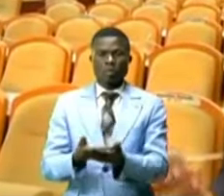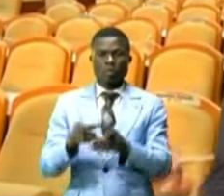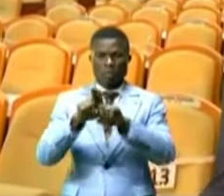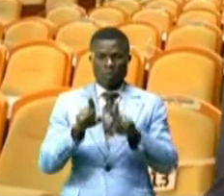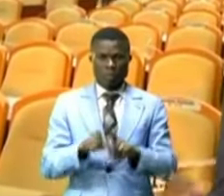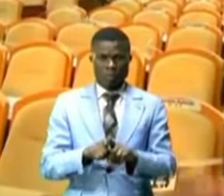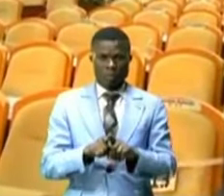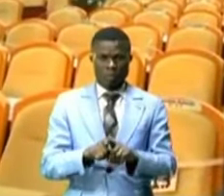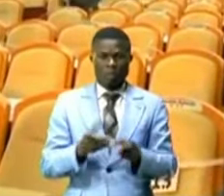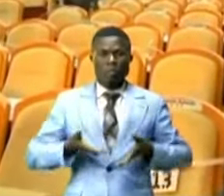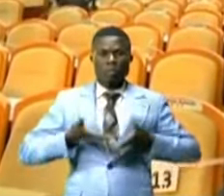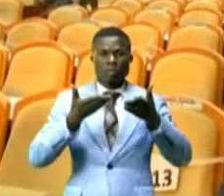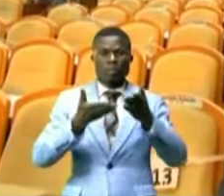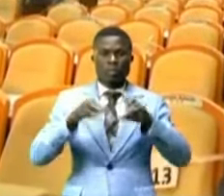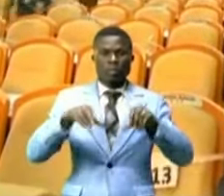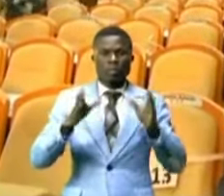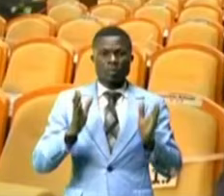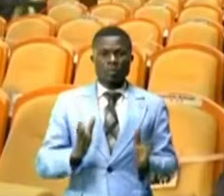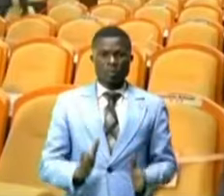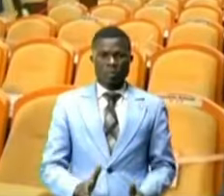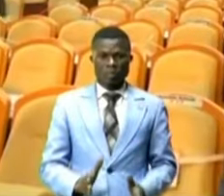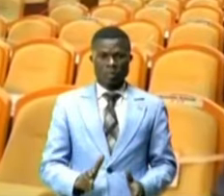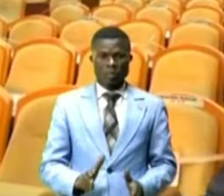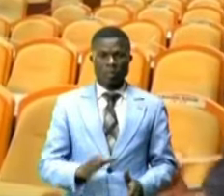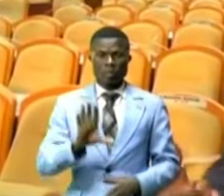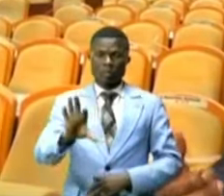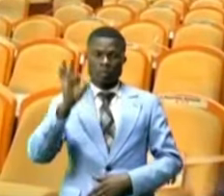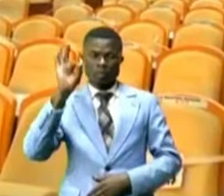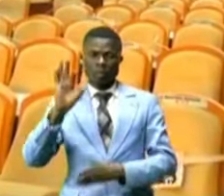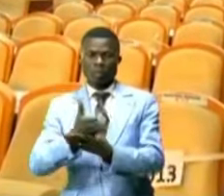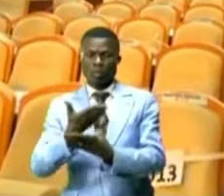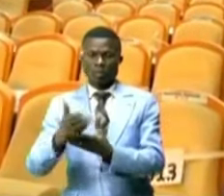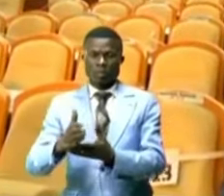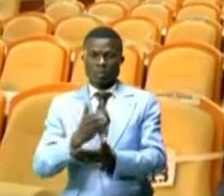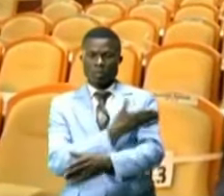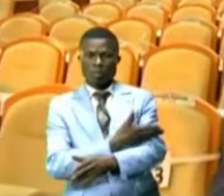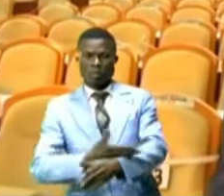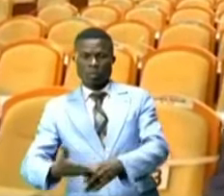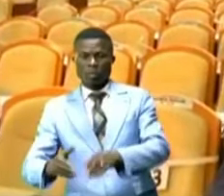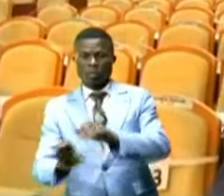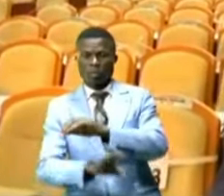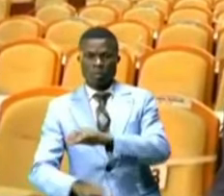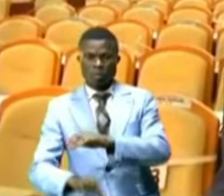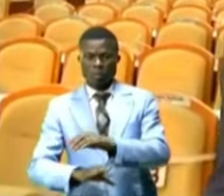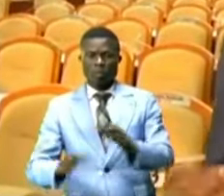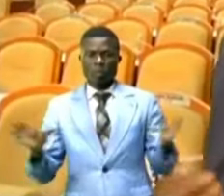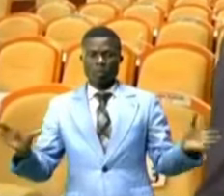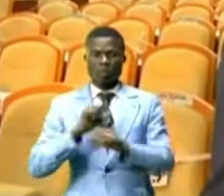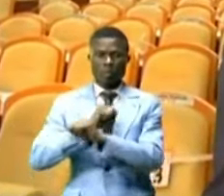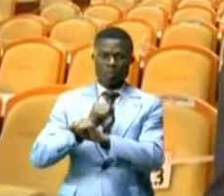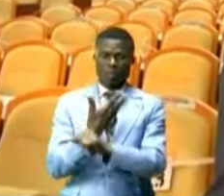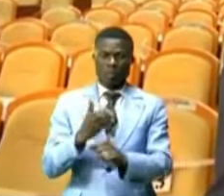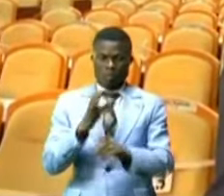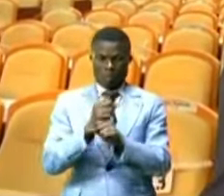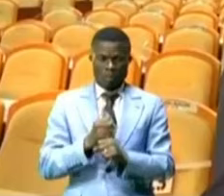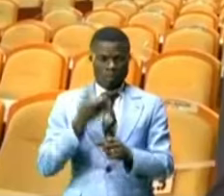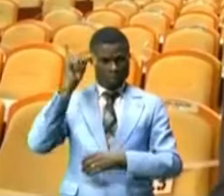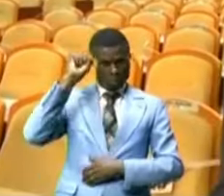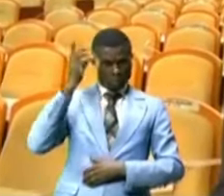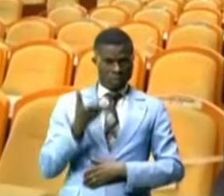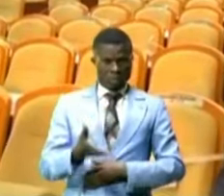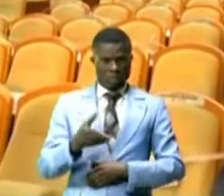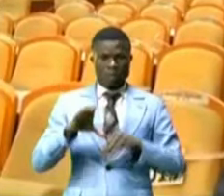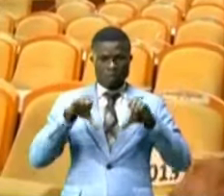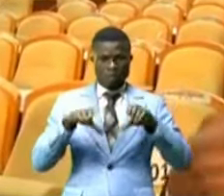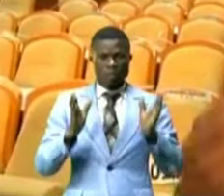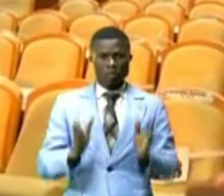il a suggéré aux Congolais de faire un choix entre repartir à zéro et consolider les acquis. Et moi, je crois que les